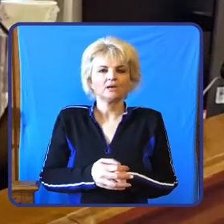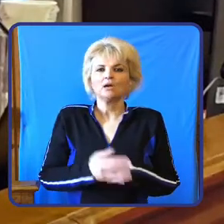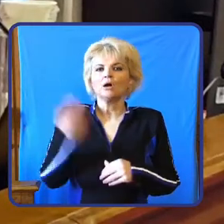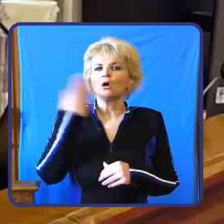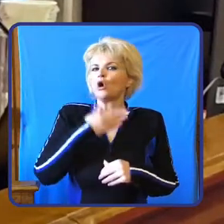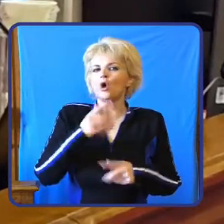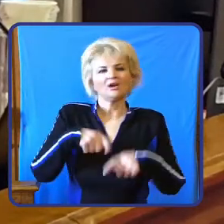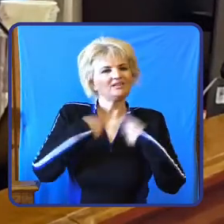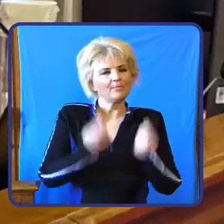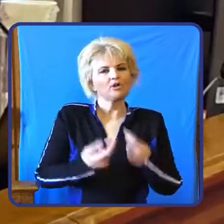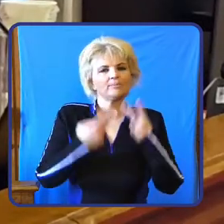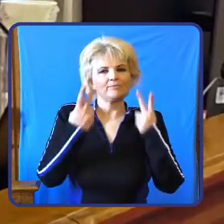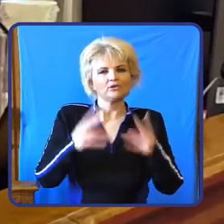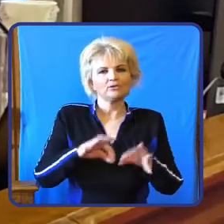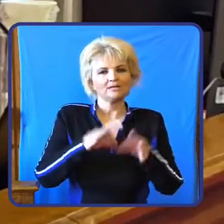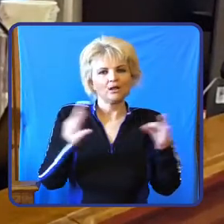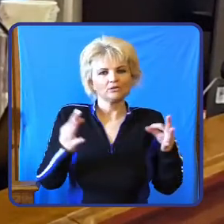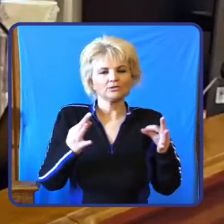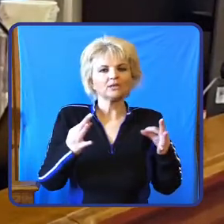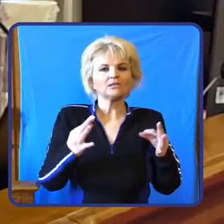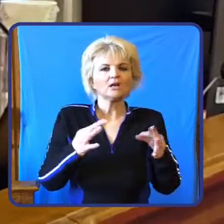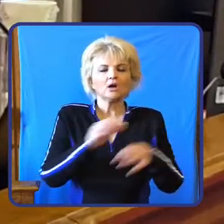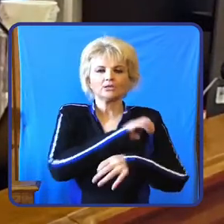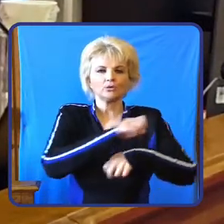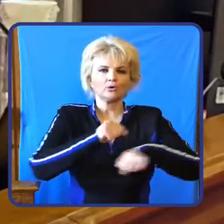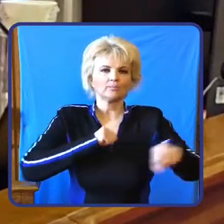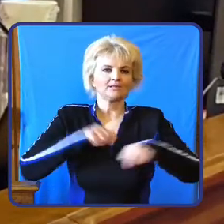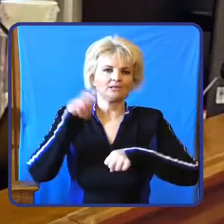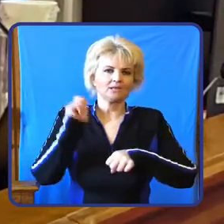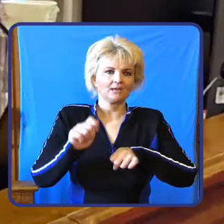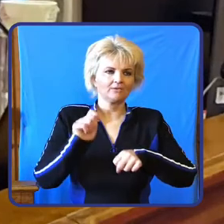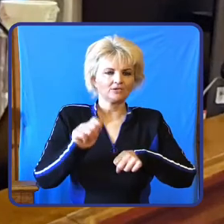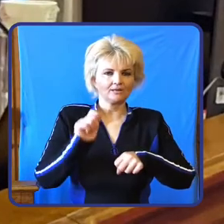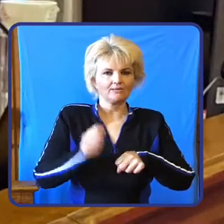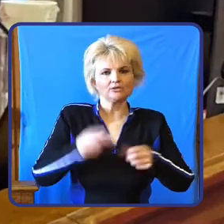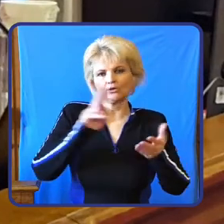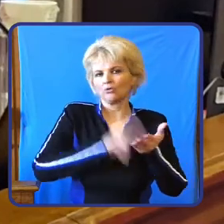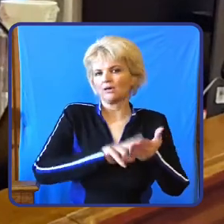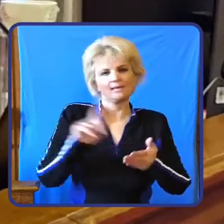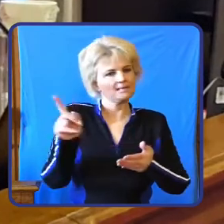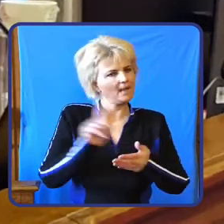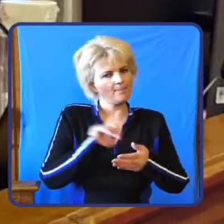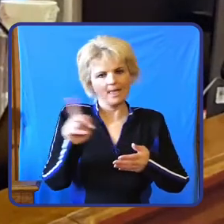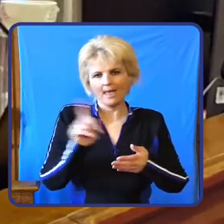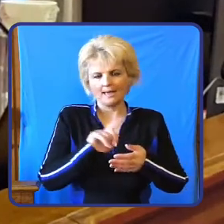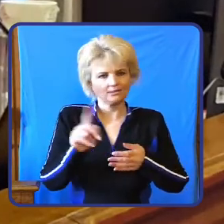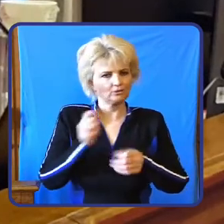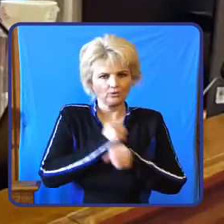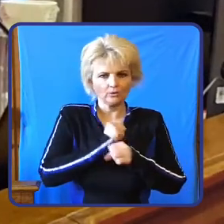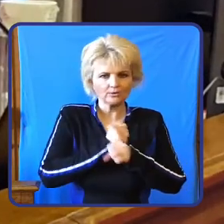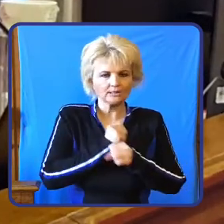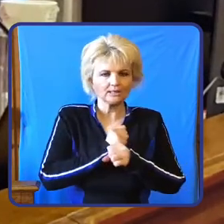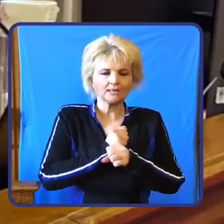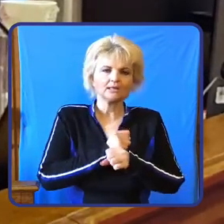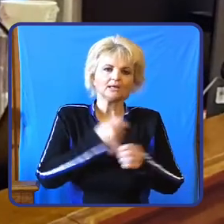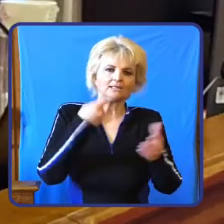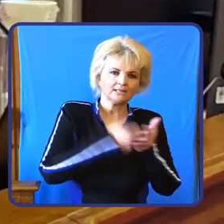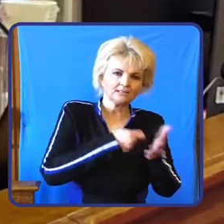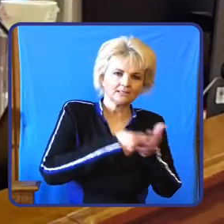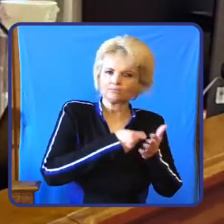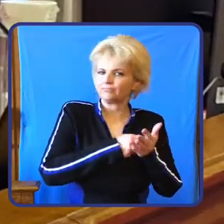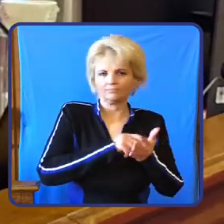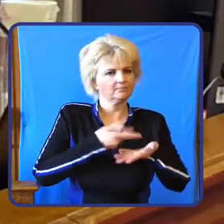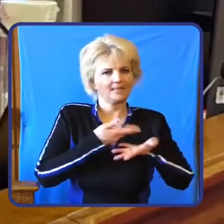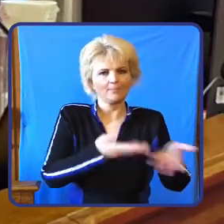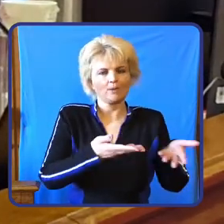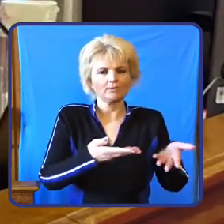elmulasztása esetén annak benyújtásáig az önkormányzati képviselő a képviselői jogait nem gyakorolhatja, tiszteletdíjat, költségtérítést nem